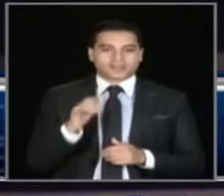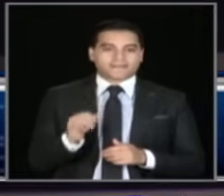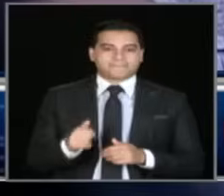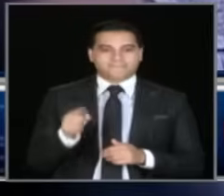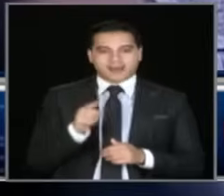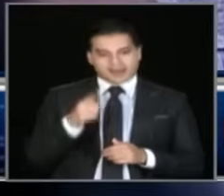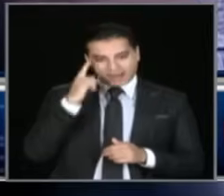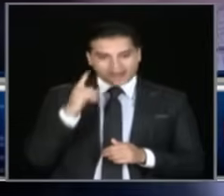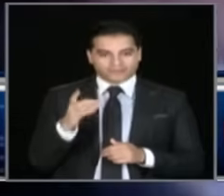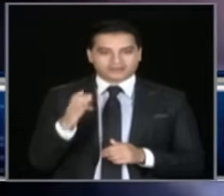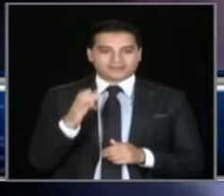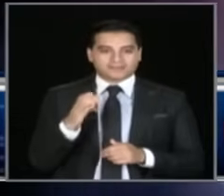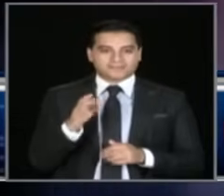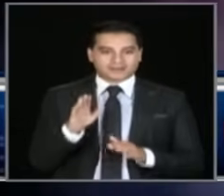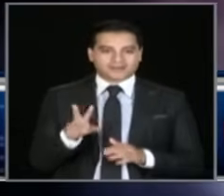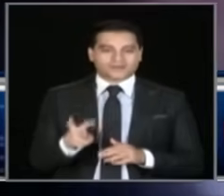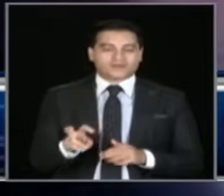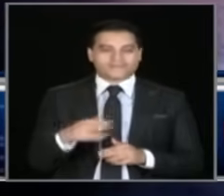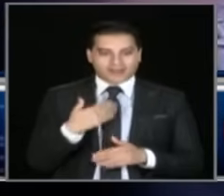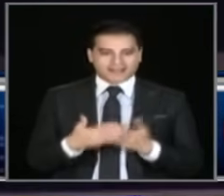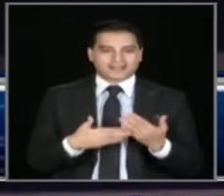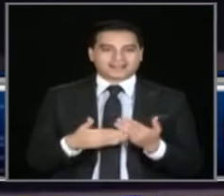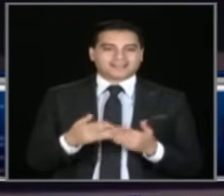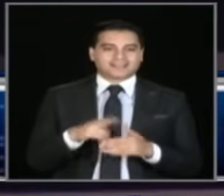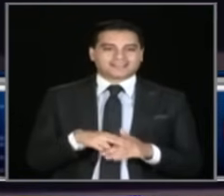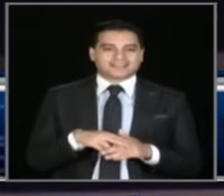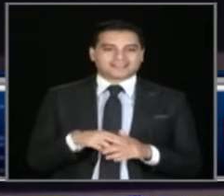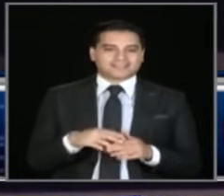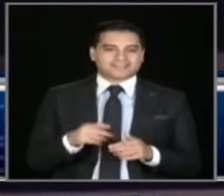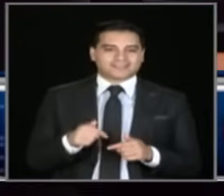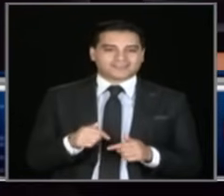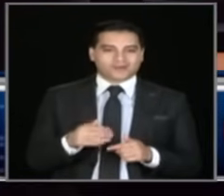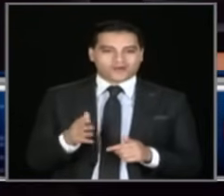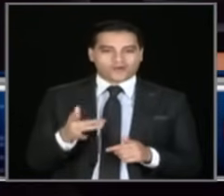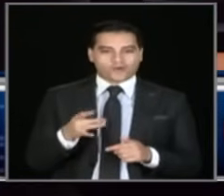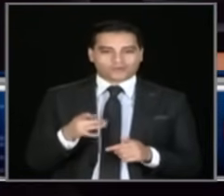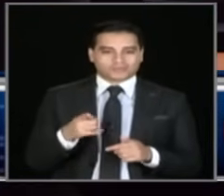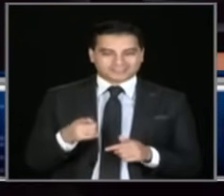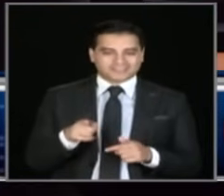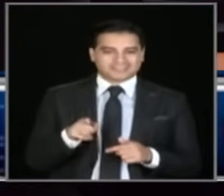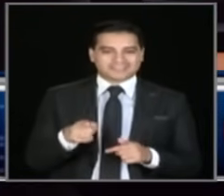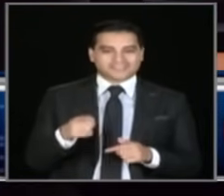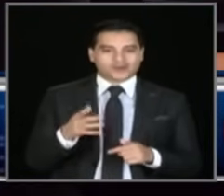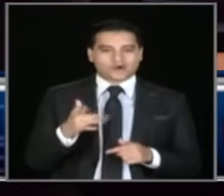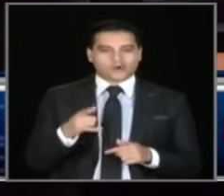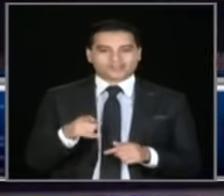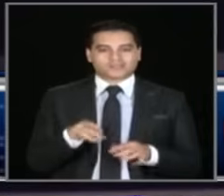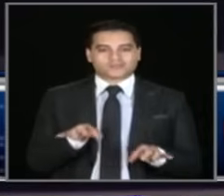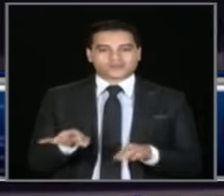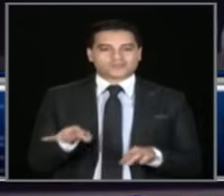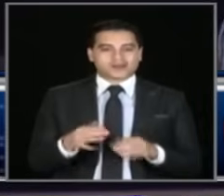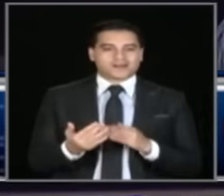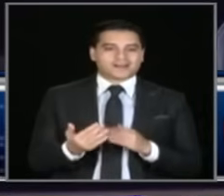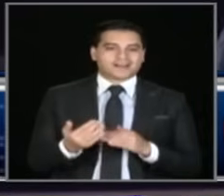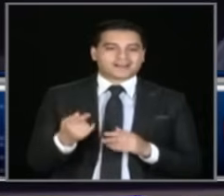الاجابه؟ خليها عندك هرجع لك. هزنقلك اختك. استني اختك بتتخبس علينا.